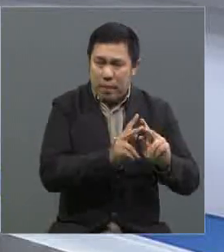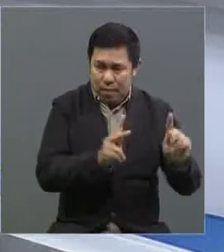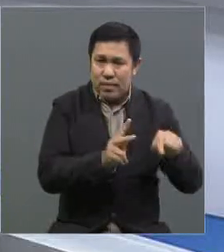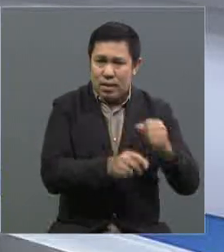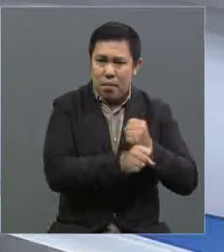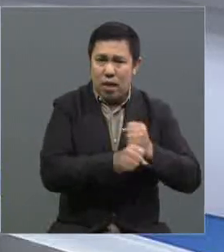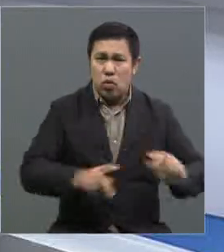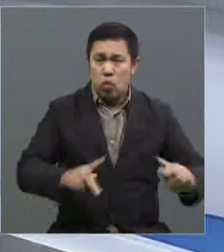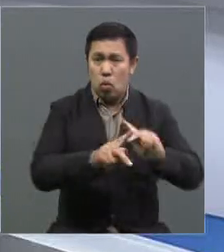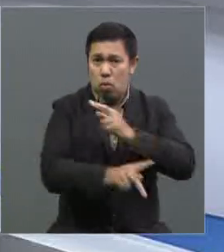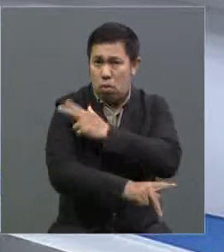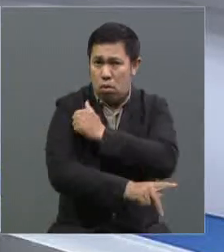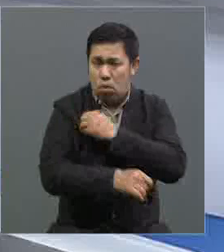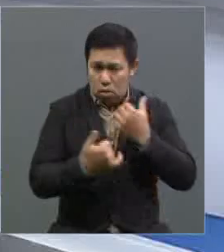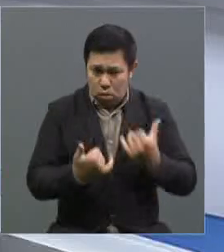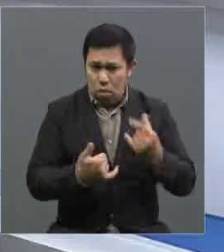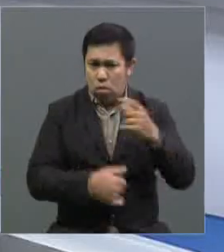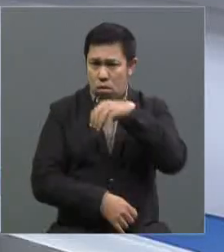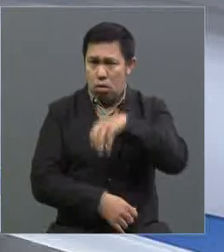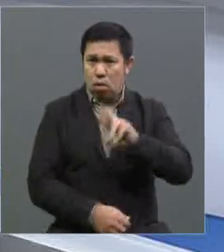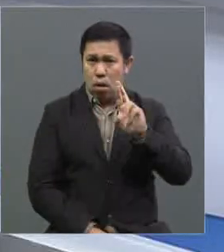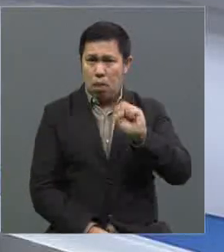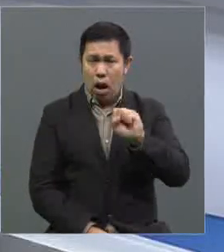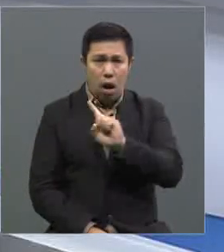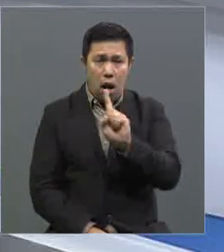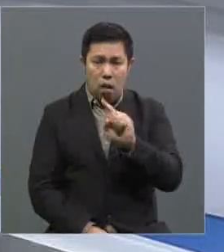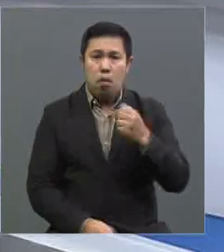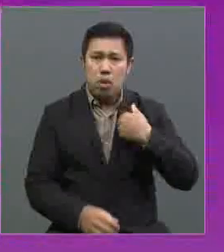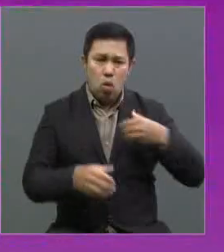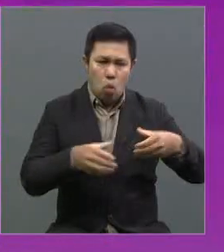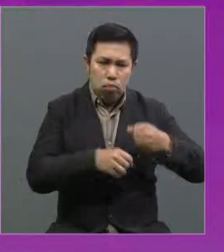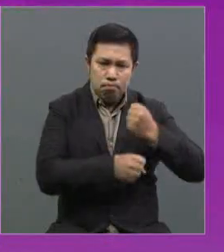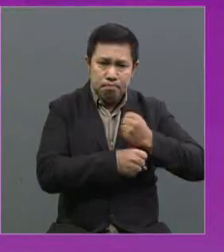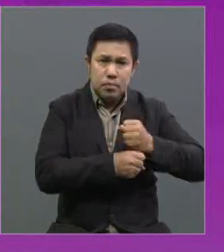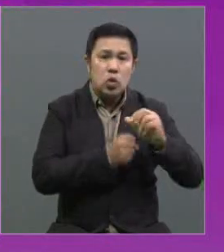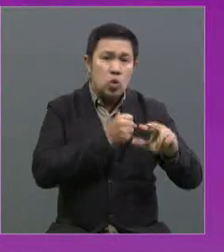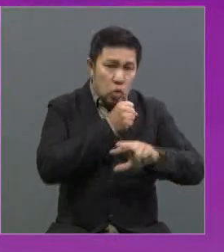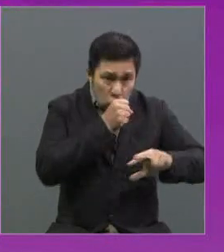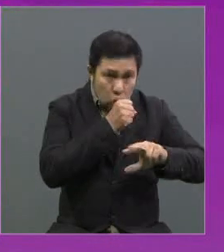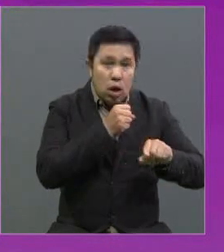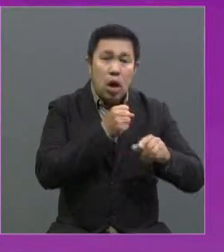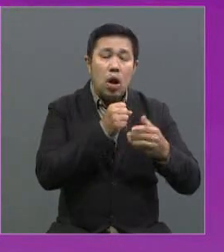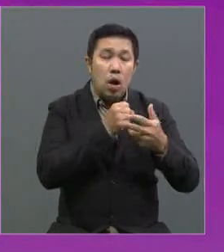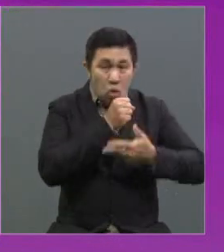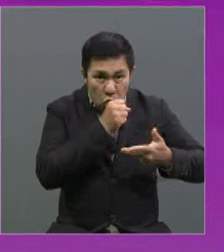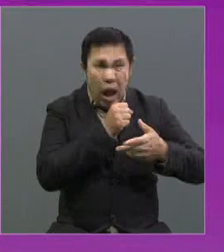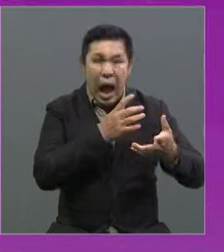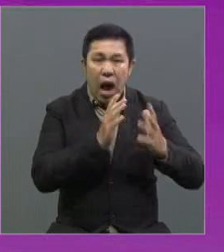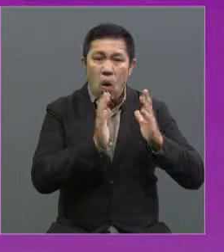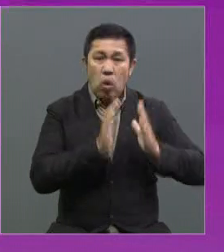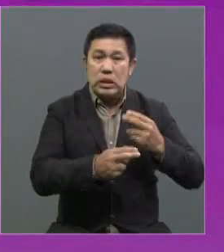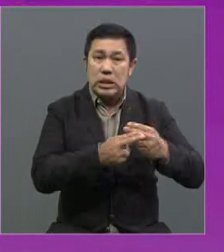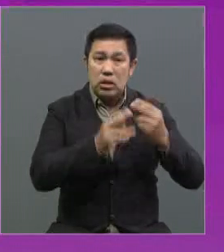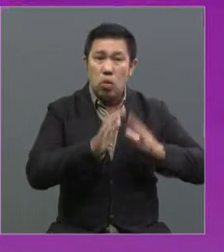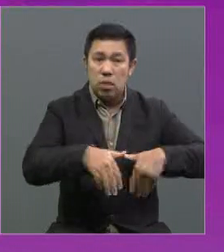สาธารณสุขแต่ปรากฏว่าความเคลื่อนไหวที่รัฐสภาวันนี้คุณผู้ชมมีภาคีเครือข่ายกัญชากัญชงเนำรรายชื่อประชาชน